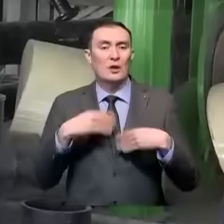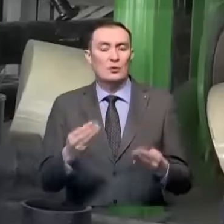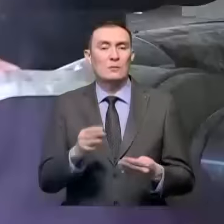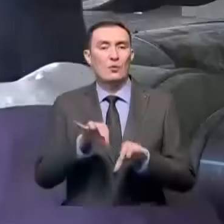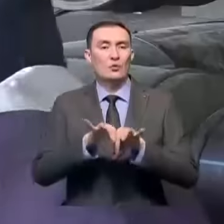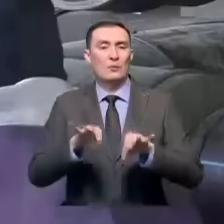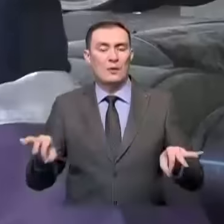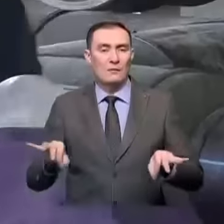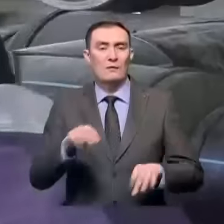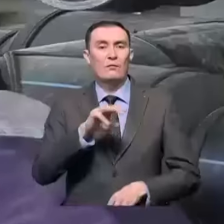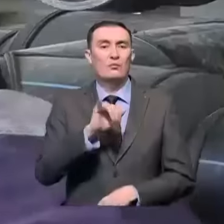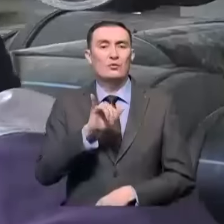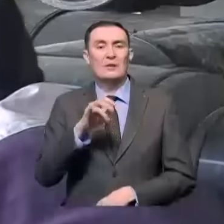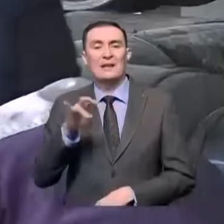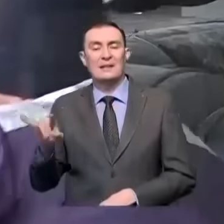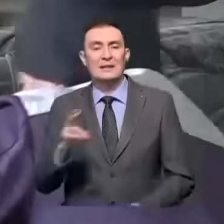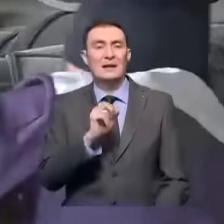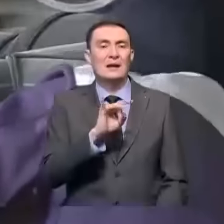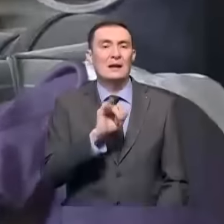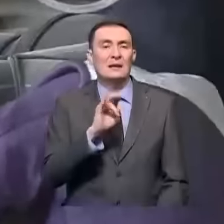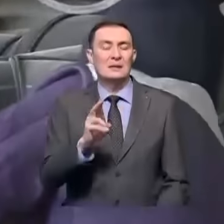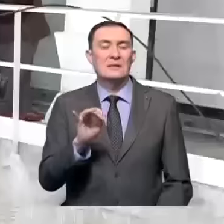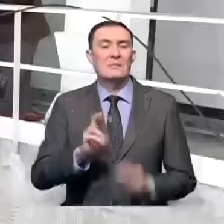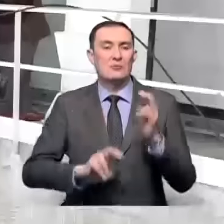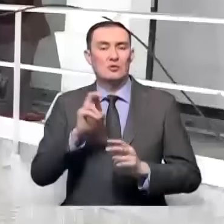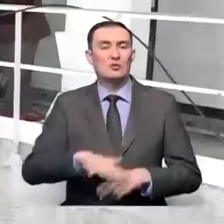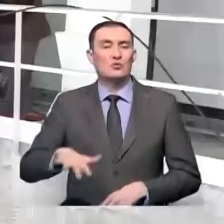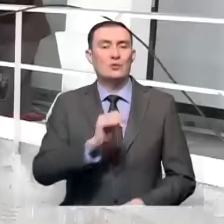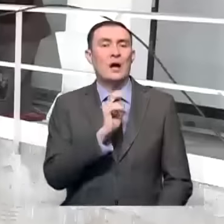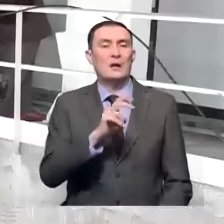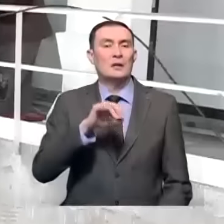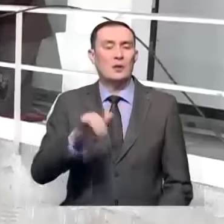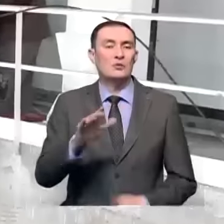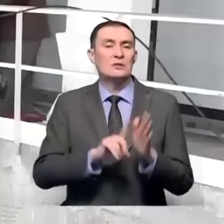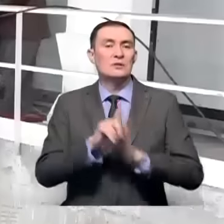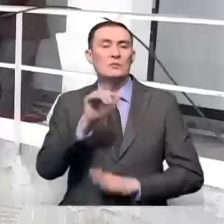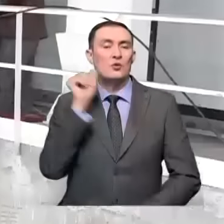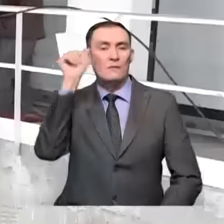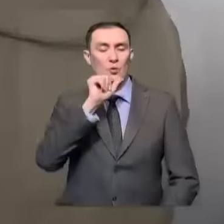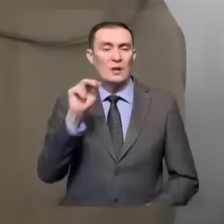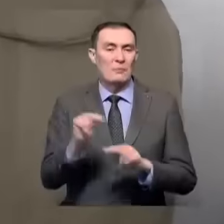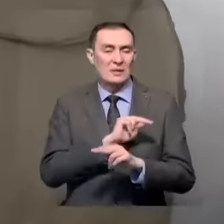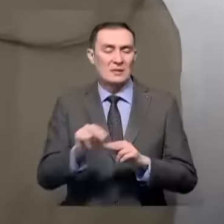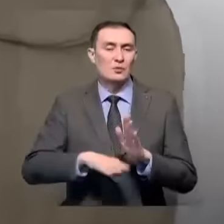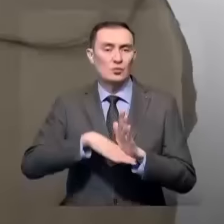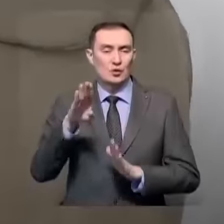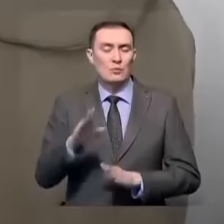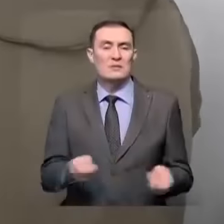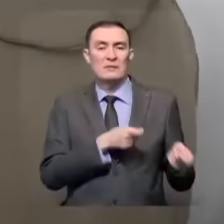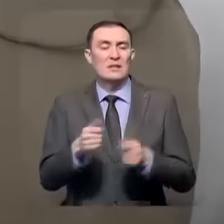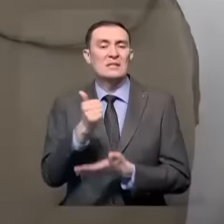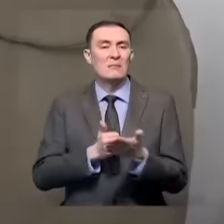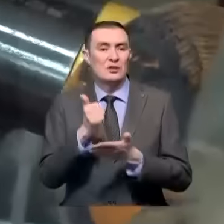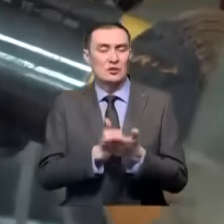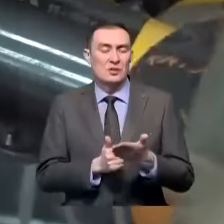по трубопроводу в Муналинский и Каракианский районы и промышленную зону Актау. С прошлого года для модернизации объекта сюда поставляют